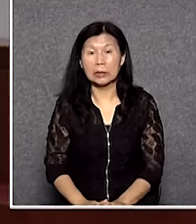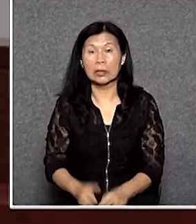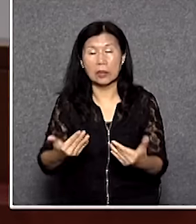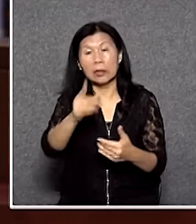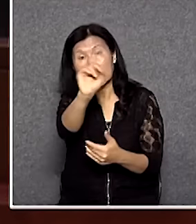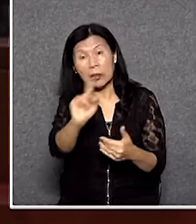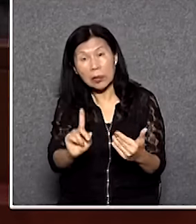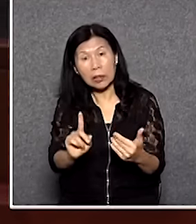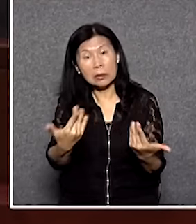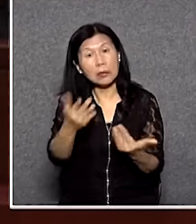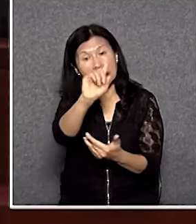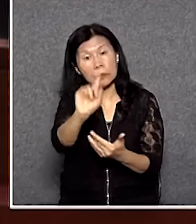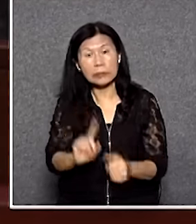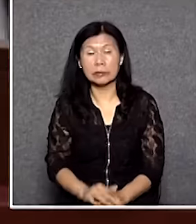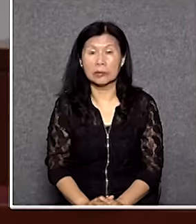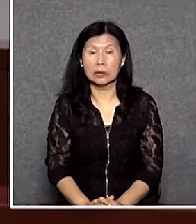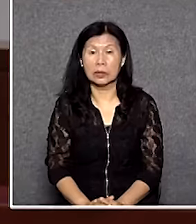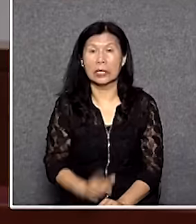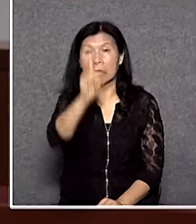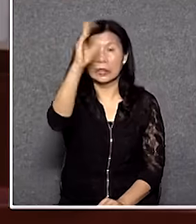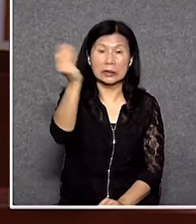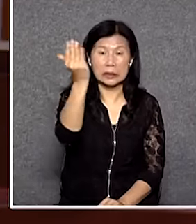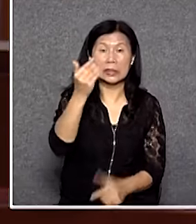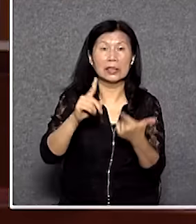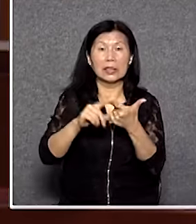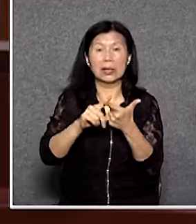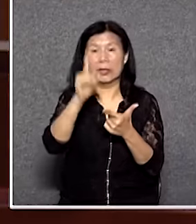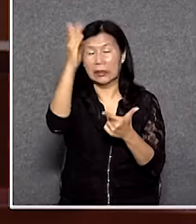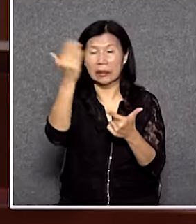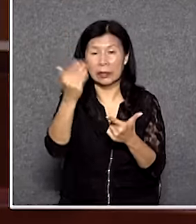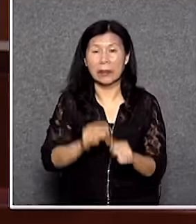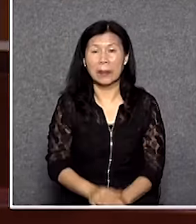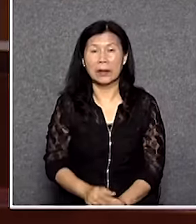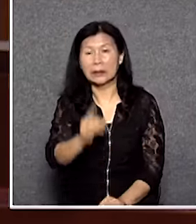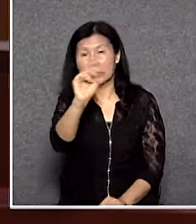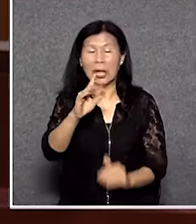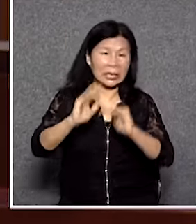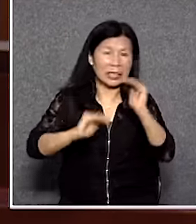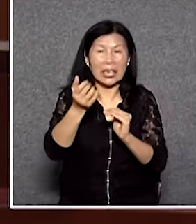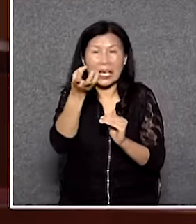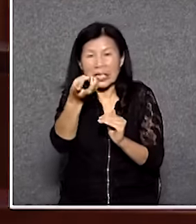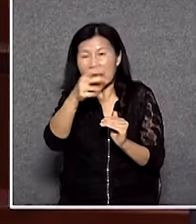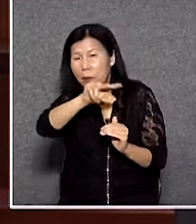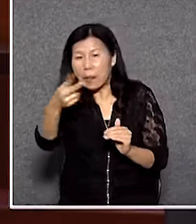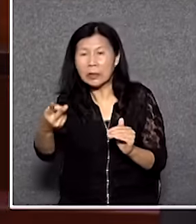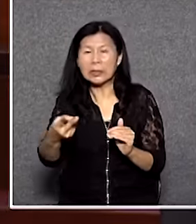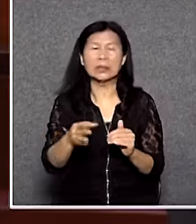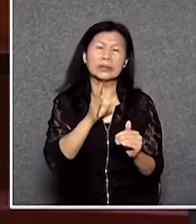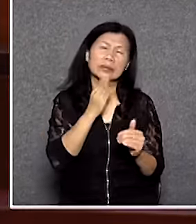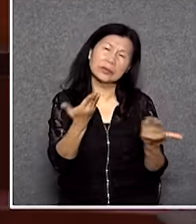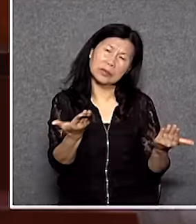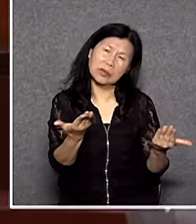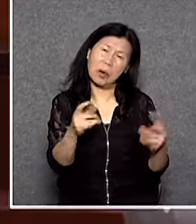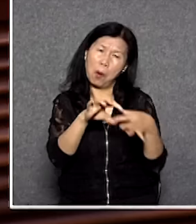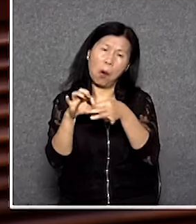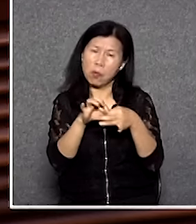如何咧？請問係咪啊？天氣啊，係咪啊？同埋呢啲咁嘅所謂技術好輕微嘅修訂，咁有咩意義啫？無關